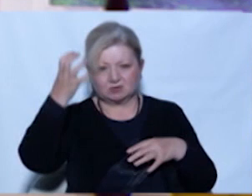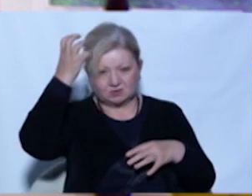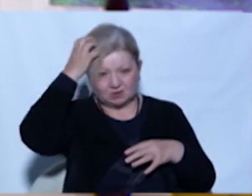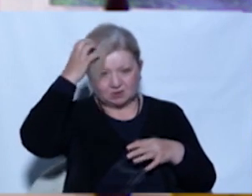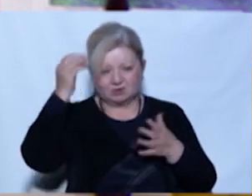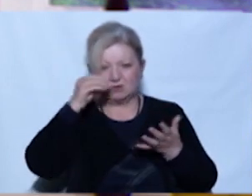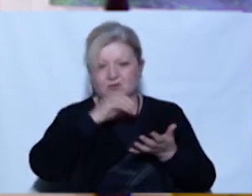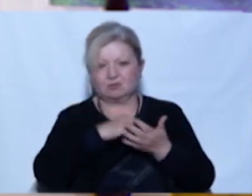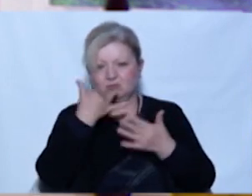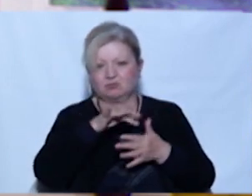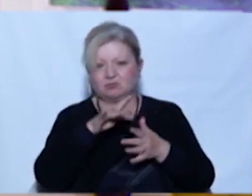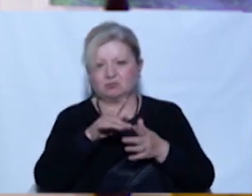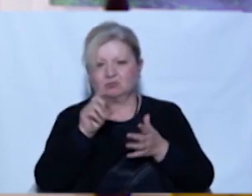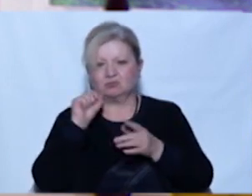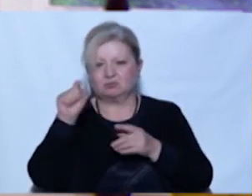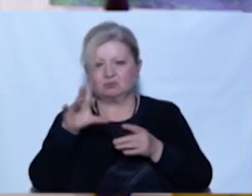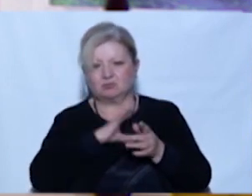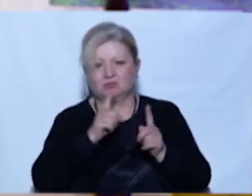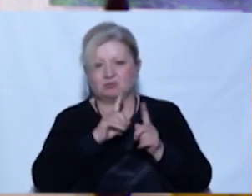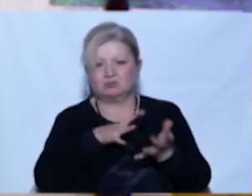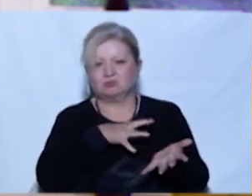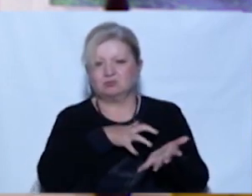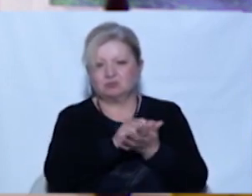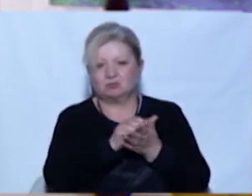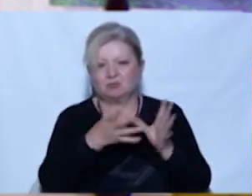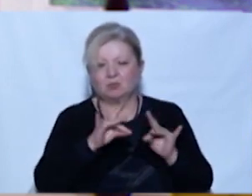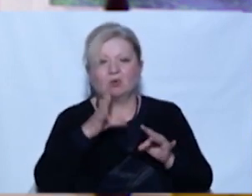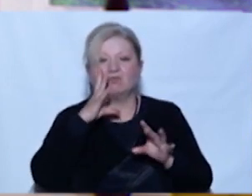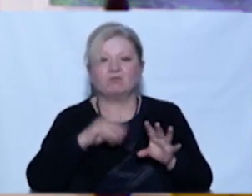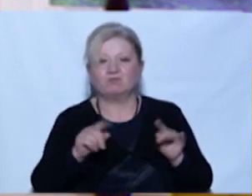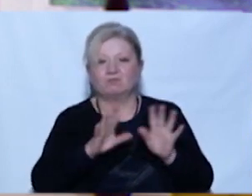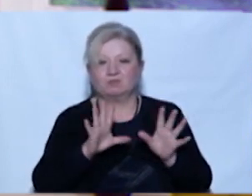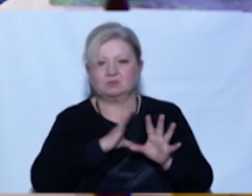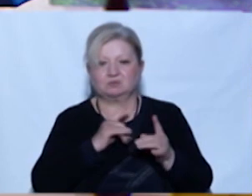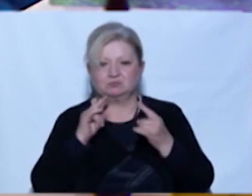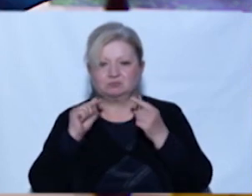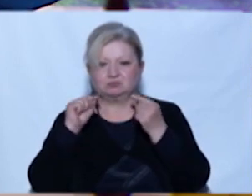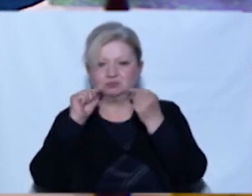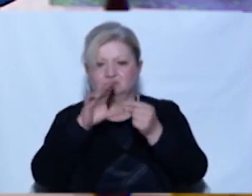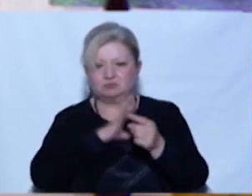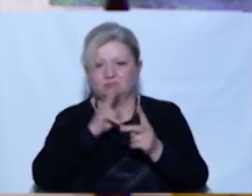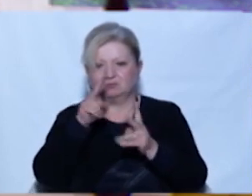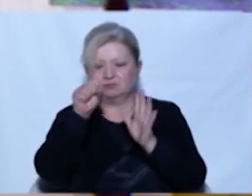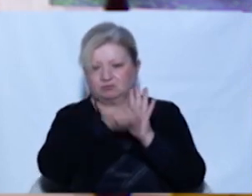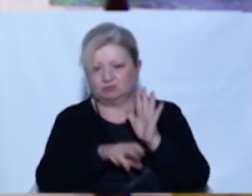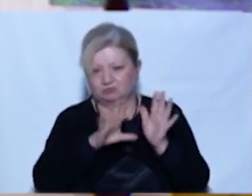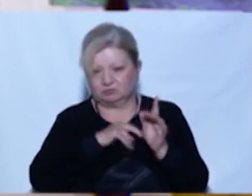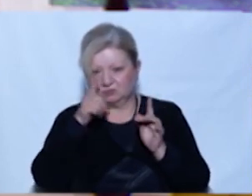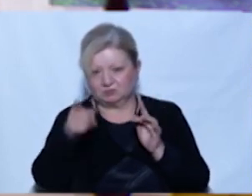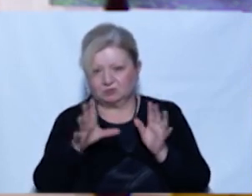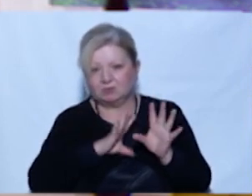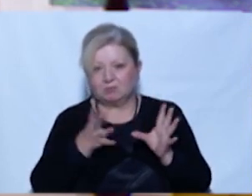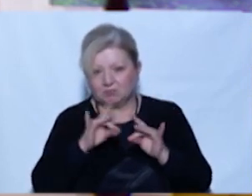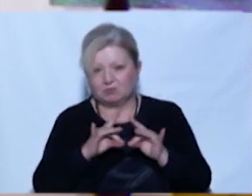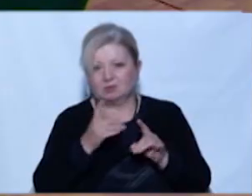გაუქმება დაანონსა. უბრალოდ მან გამოაცხადა, მაგრამ ვეღარ მოასწრო, რადგან შეთქმულების ხელით მოკლულ იქნა. სამაგიეროდ ძალიან